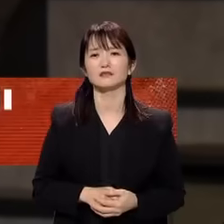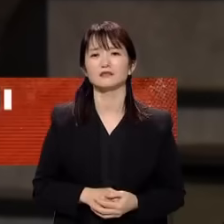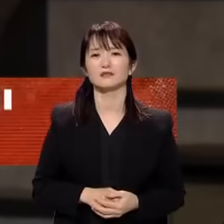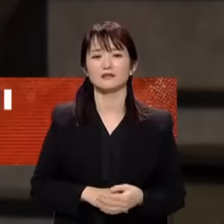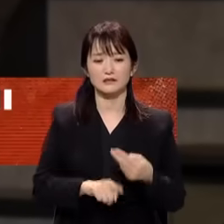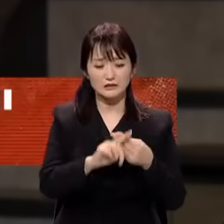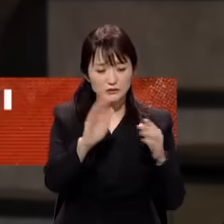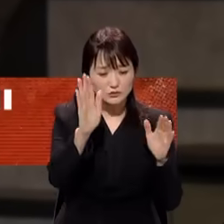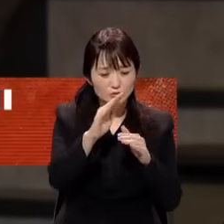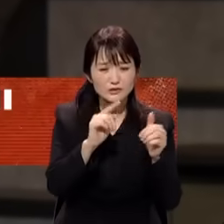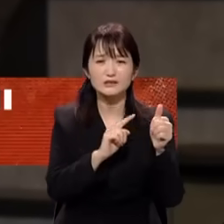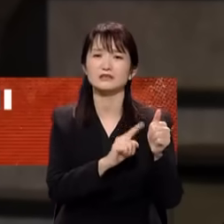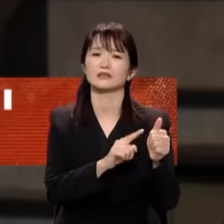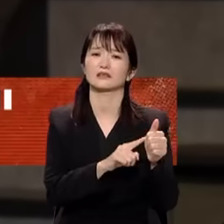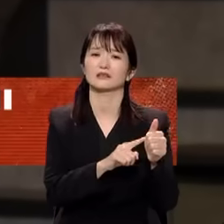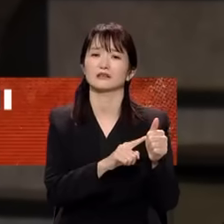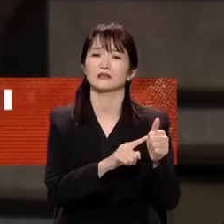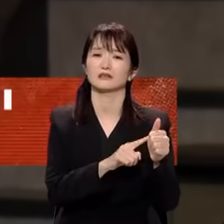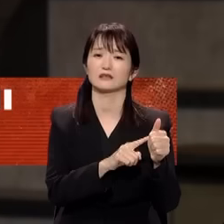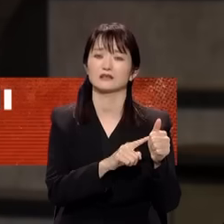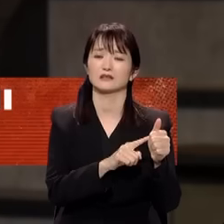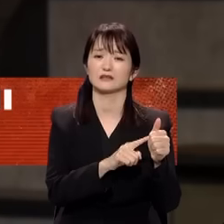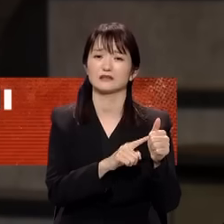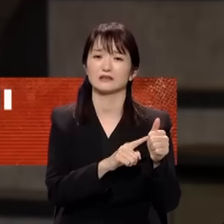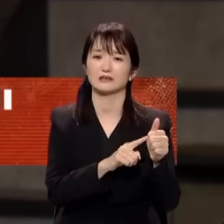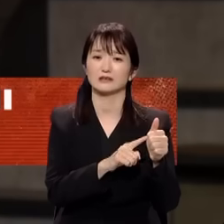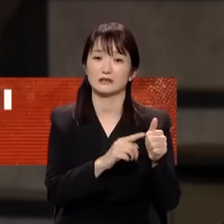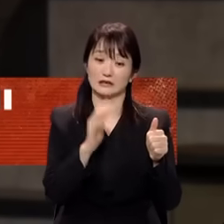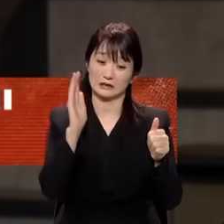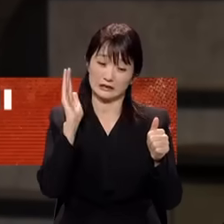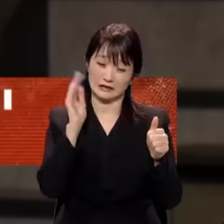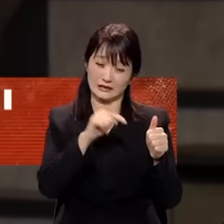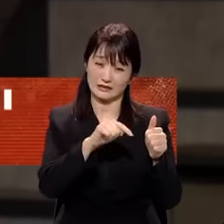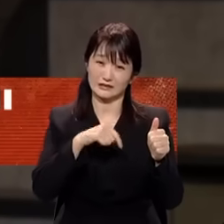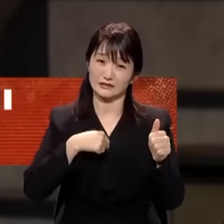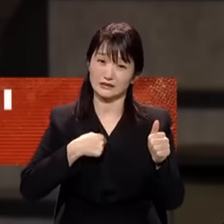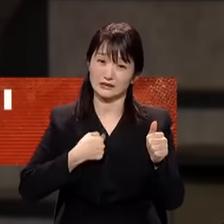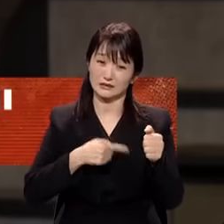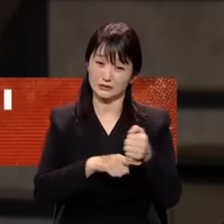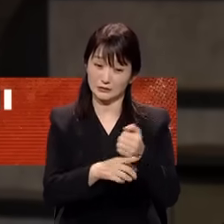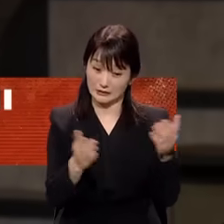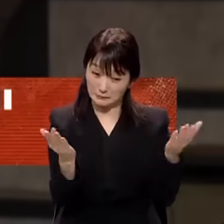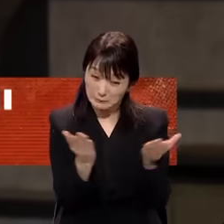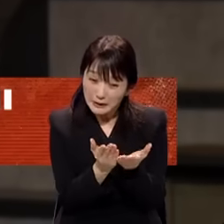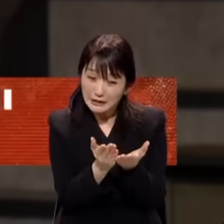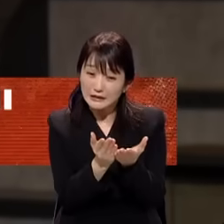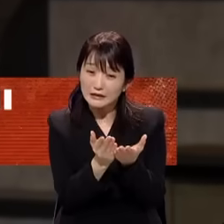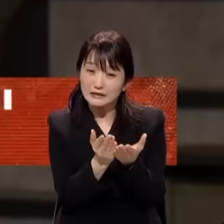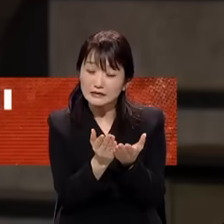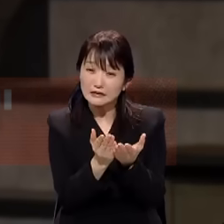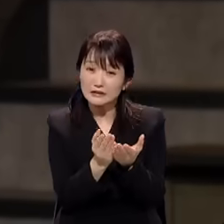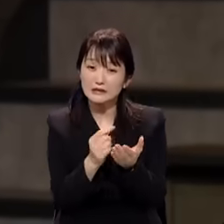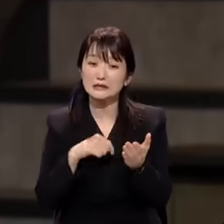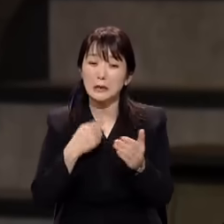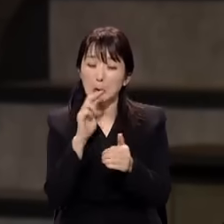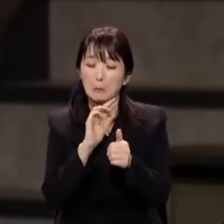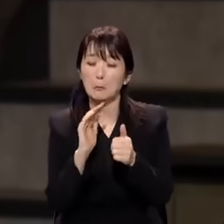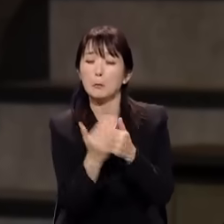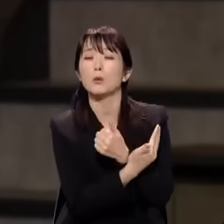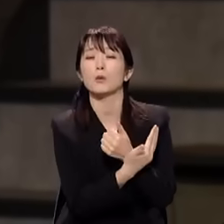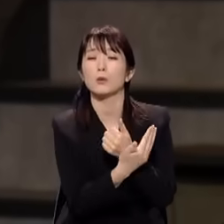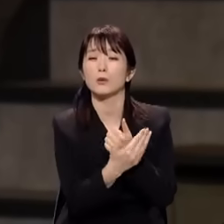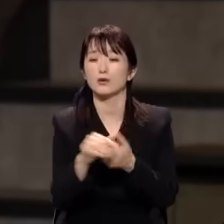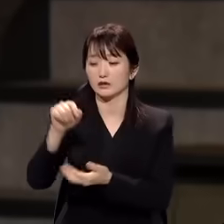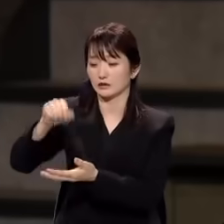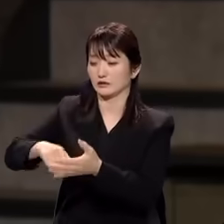중학생이라고 하는 이 자가 하는 그 여러 가지 얘기들은 그냥 자기 합리화 그리고 어떻게 해서든 재판부라든가